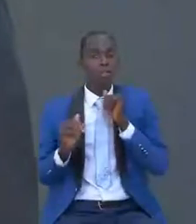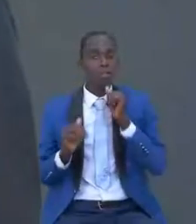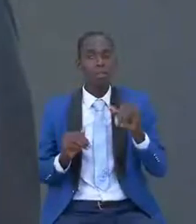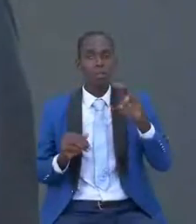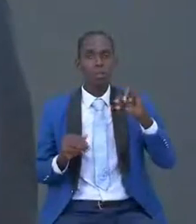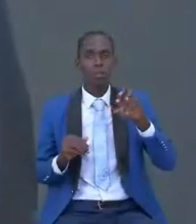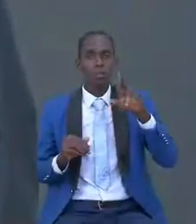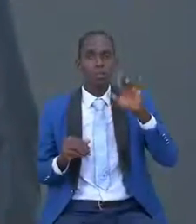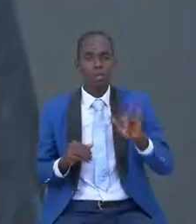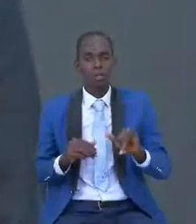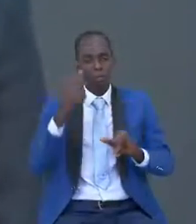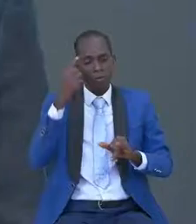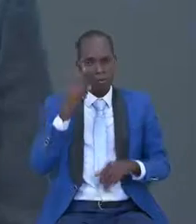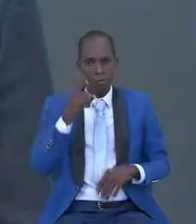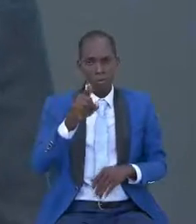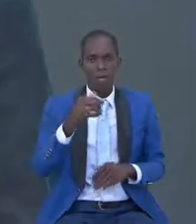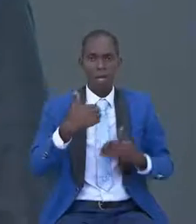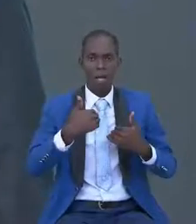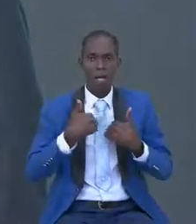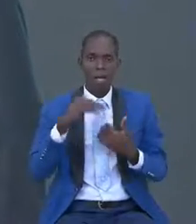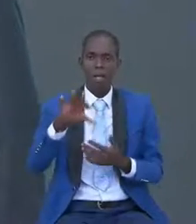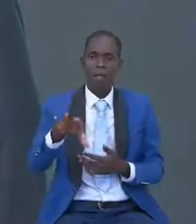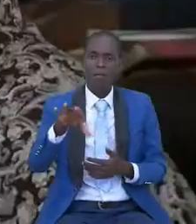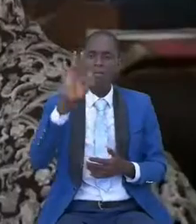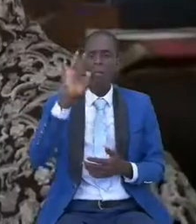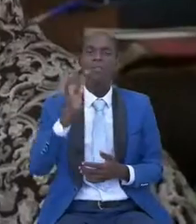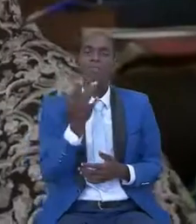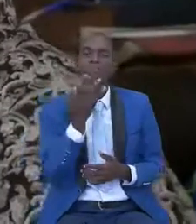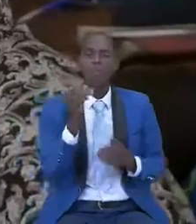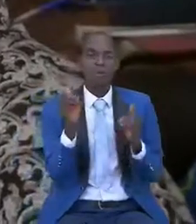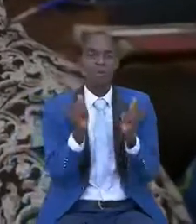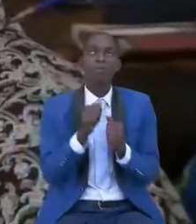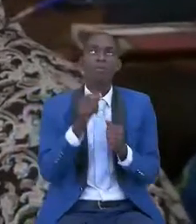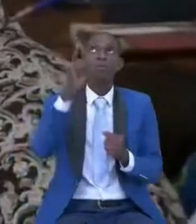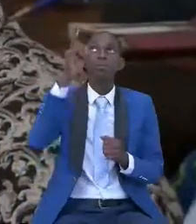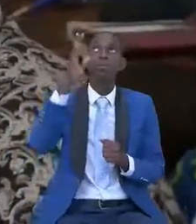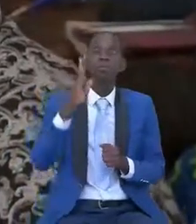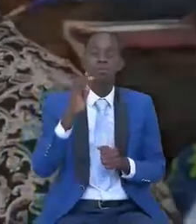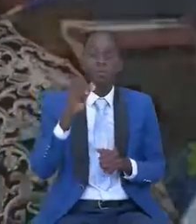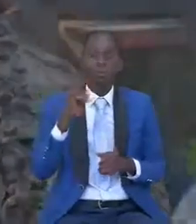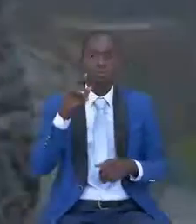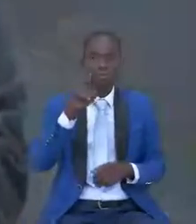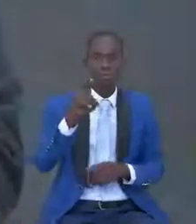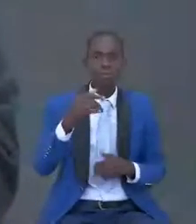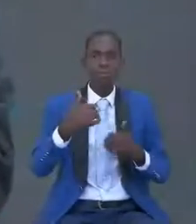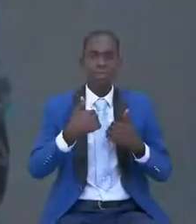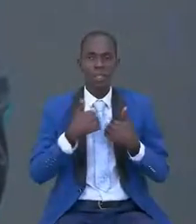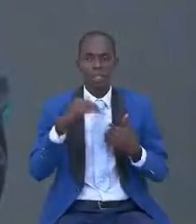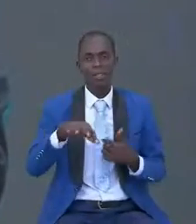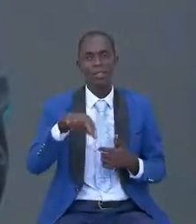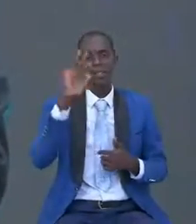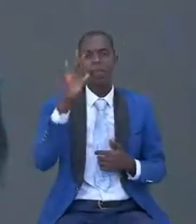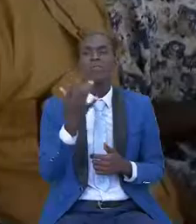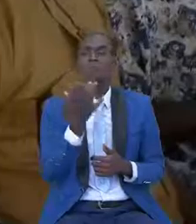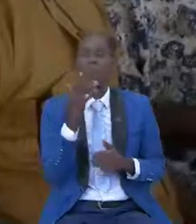Car tu as trouvé grâce aux yeux du Seigneur. Tu as trouvé grâce aux yeux du